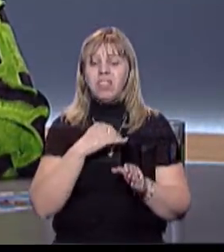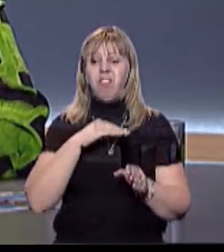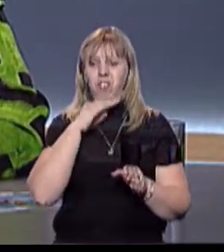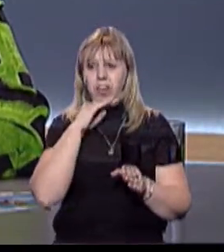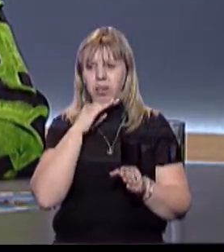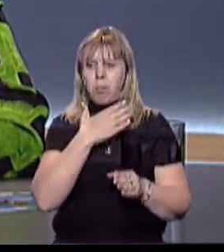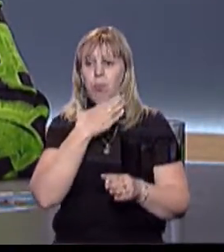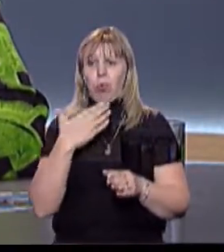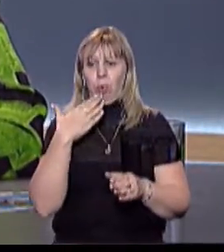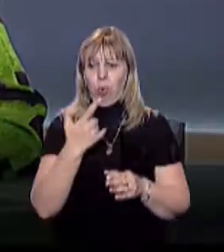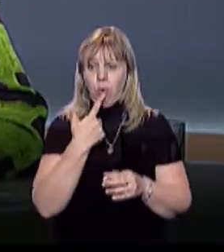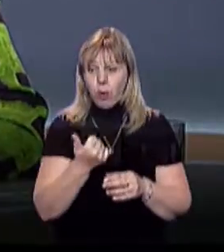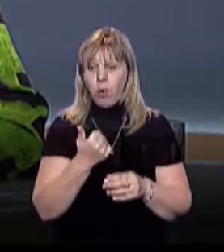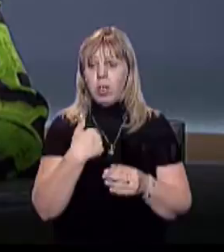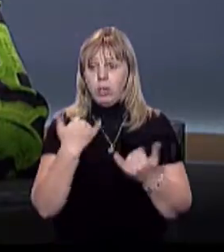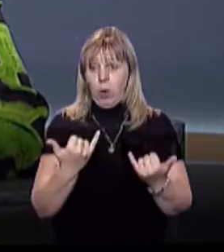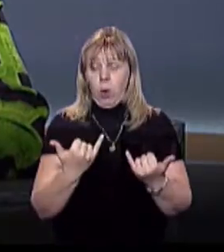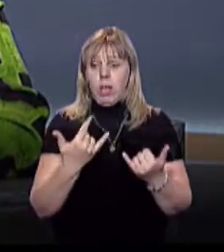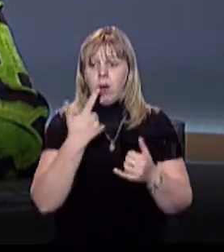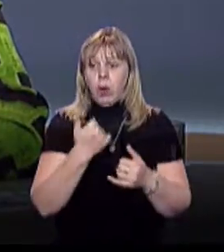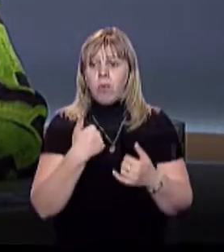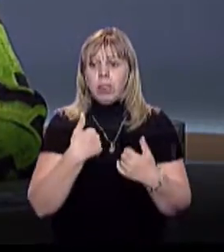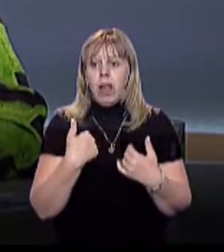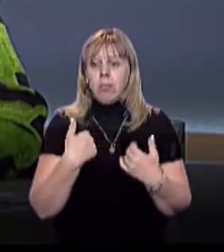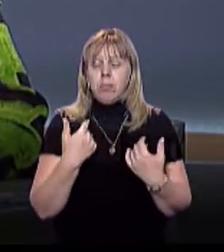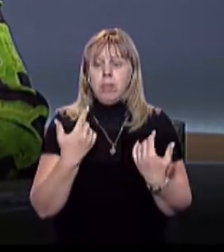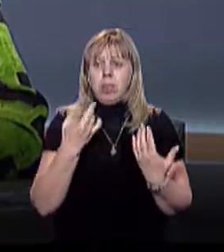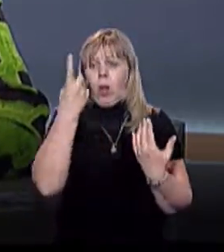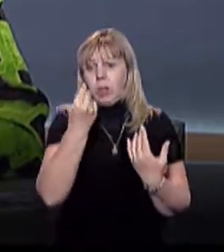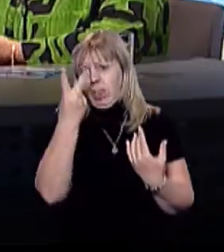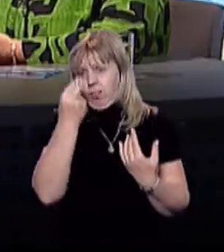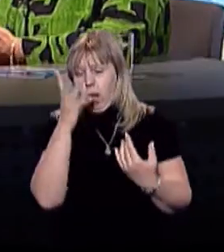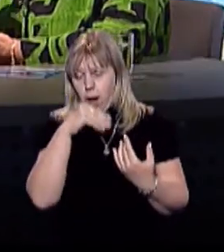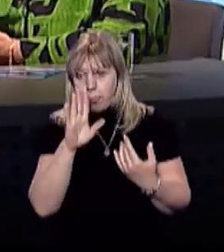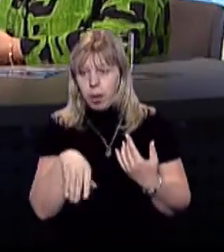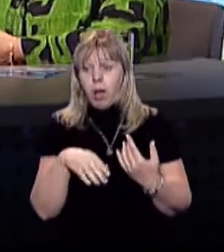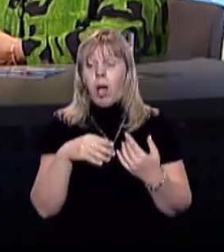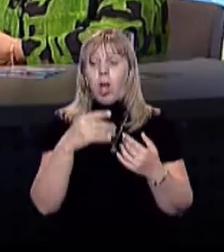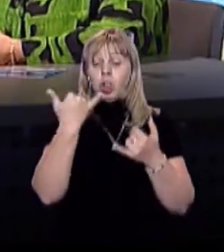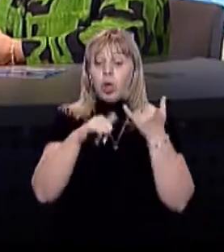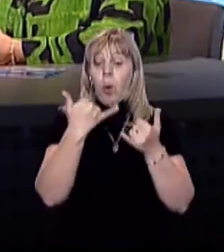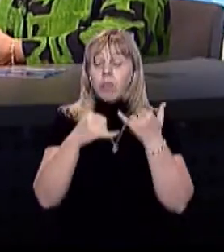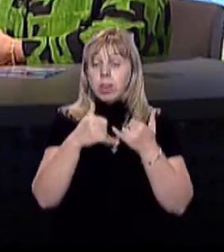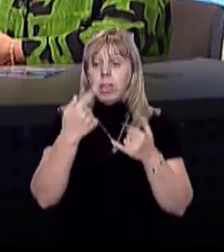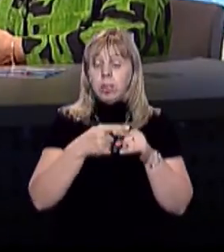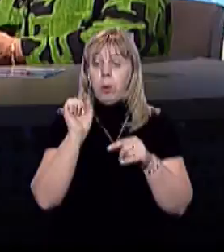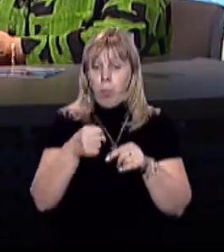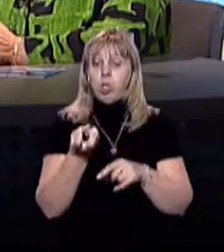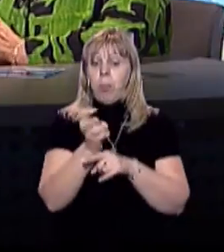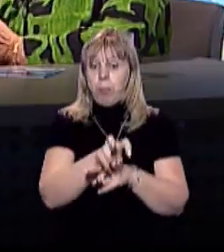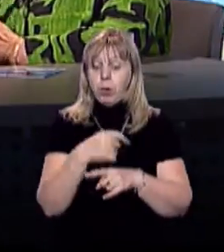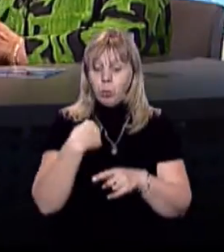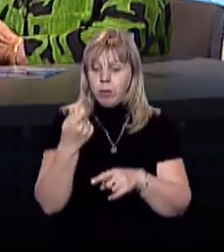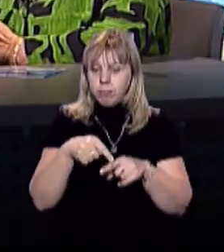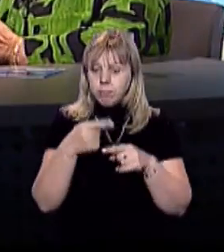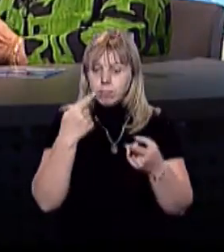на сьогодні, підкреслюю, на сьогодні крові і на, ну, там на добу, на дві. Так, жовтий, що можна прийти уже, бо в нас